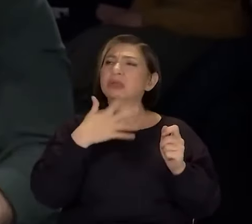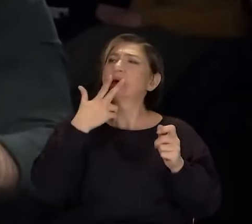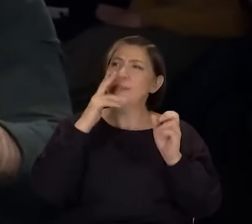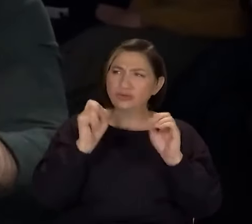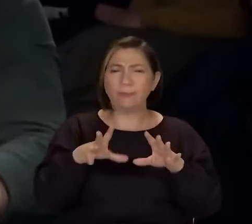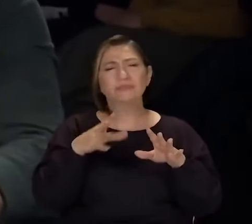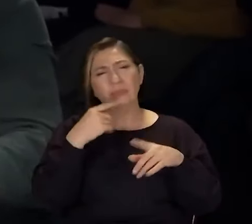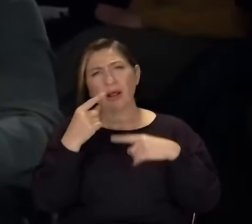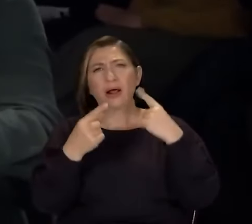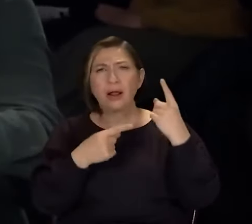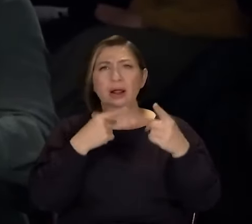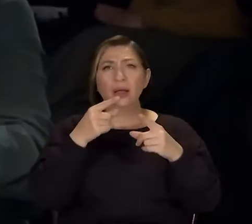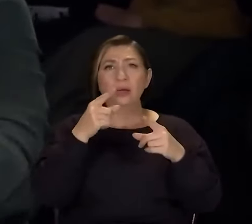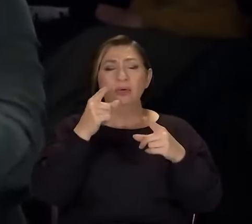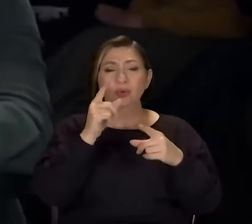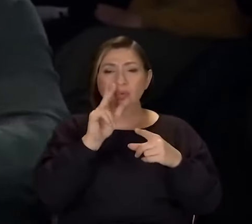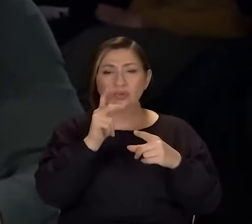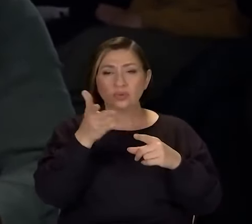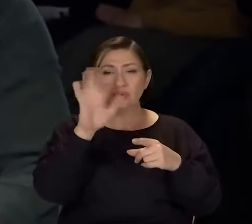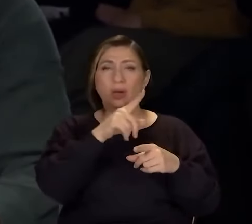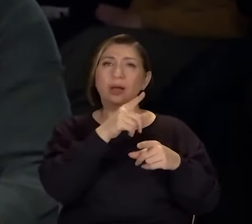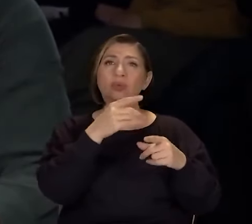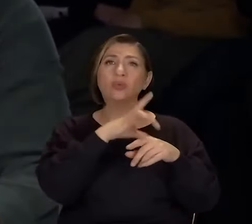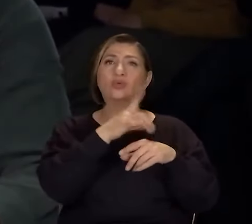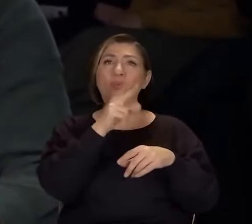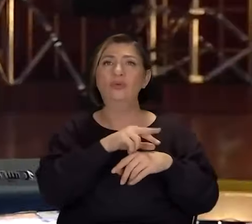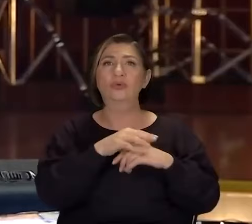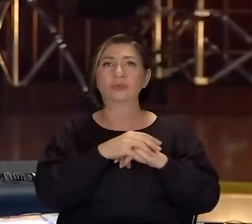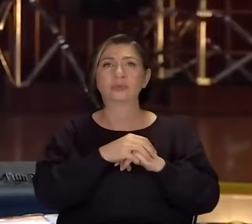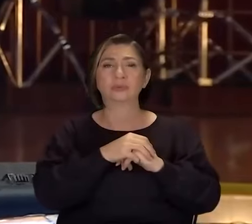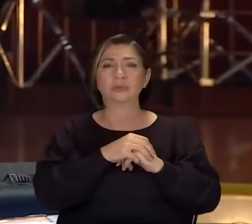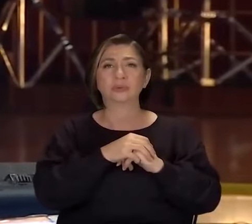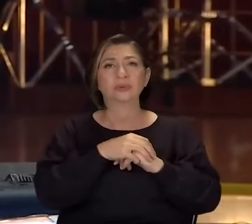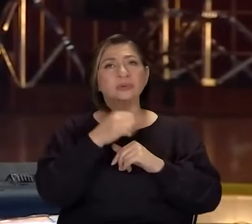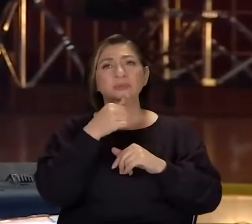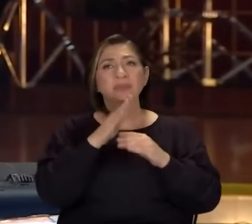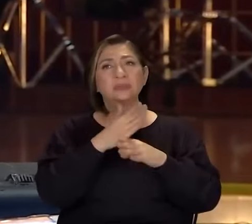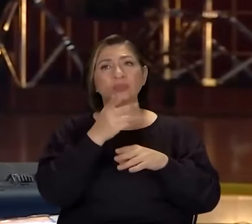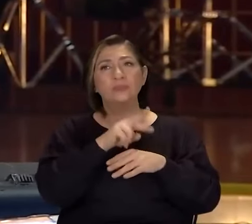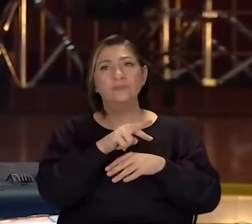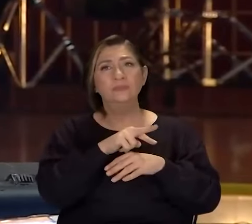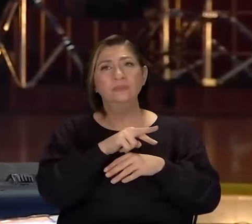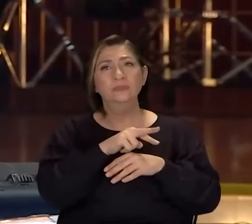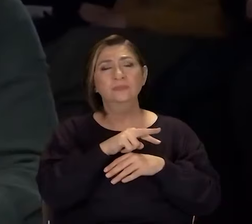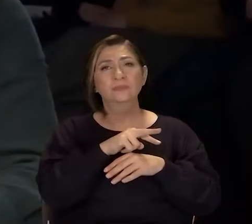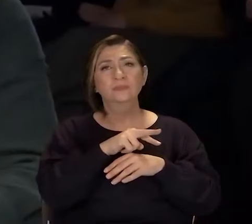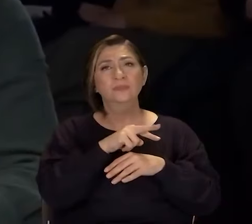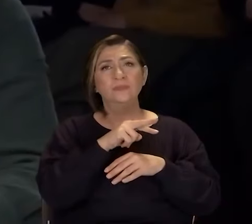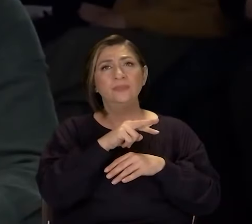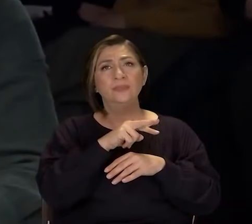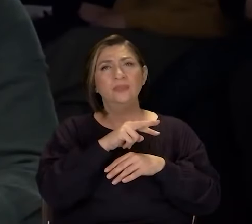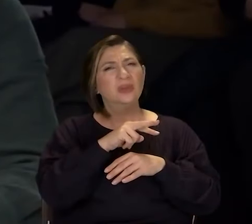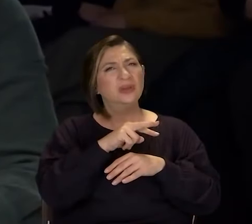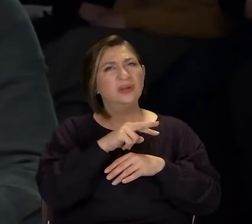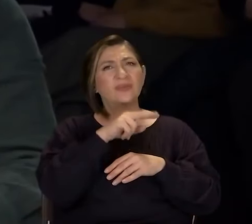falan filan derken bunun üzerine 3 gün sonra kaybettik. Adam neden öldü? O da